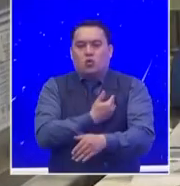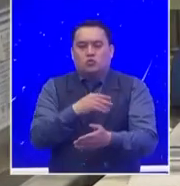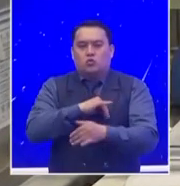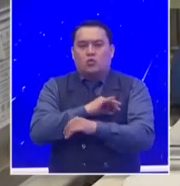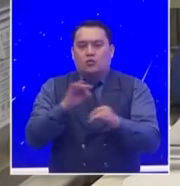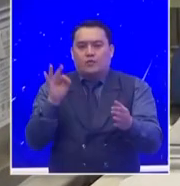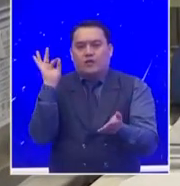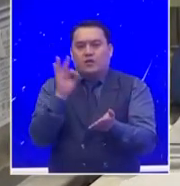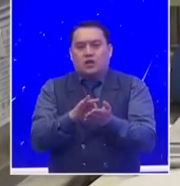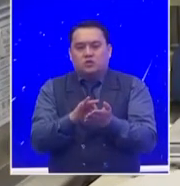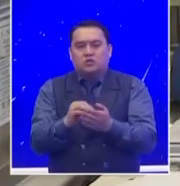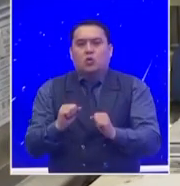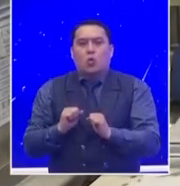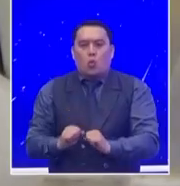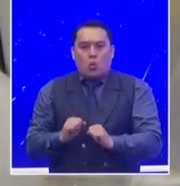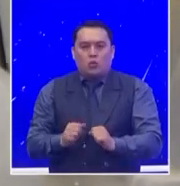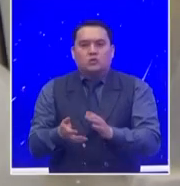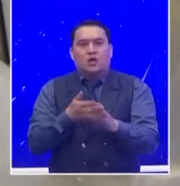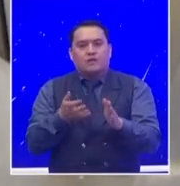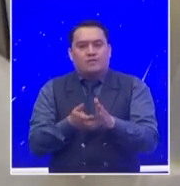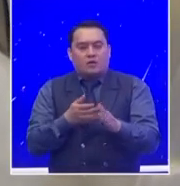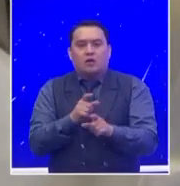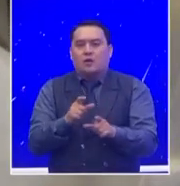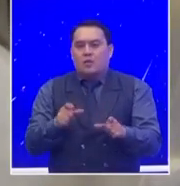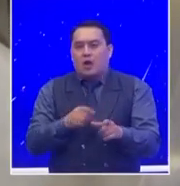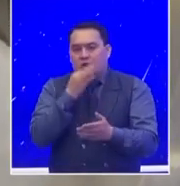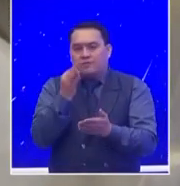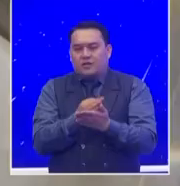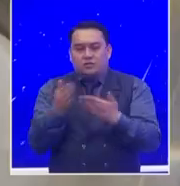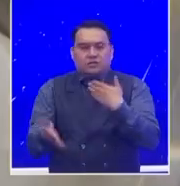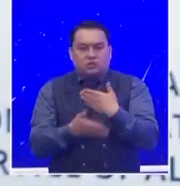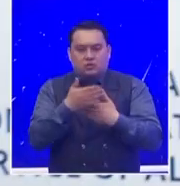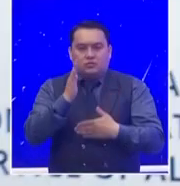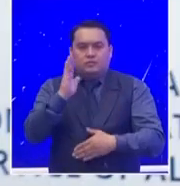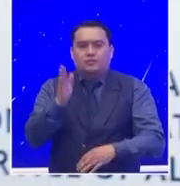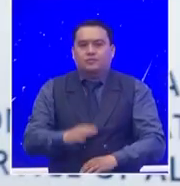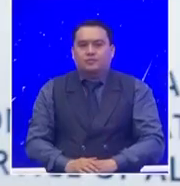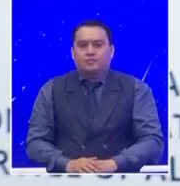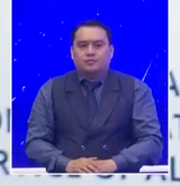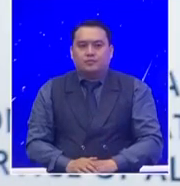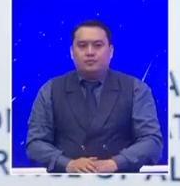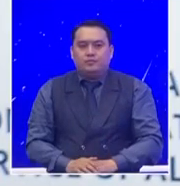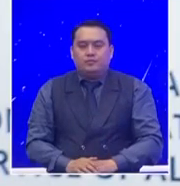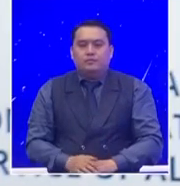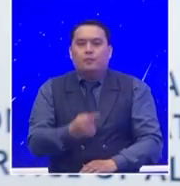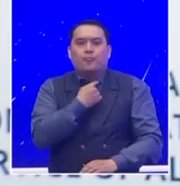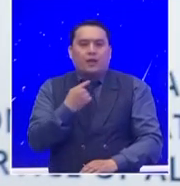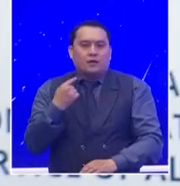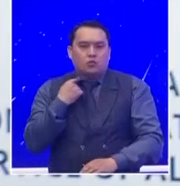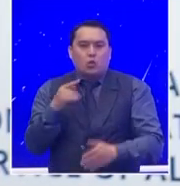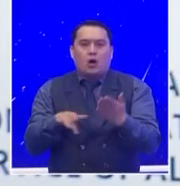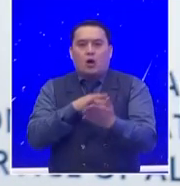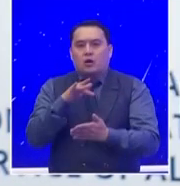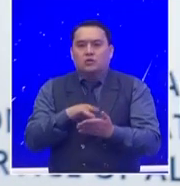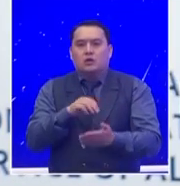отыр. Сонымен қатар қорғану құралынан тапшылық жасағандар жауапкершілікке тартылмақ. Бұдан бөлек Талдықорған қаласында Ажар